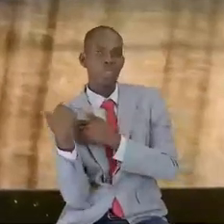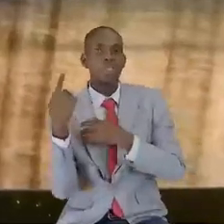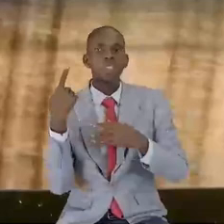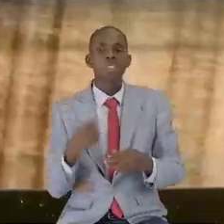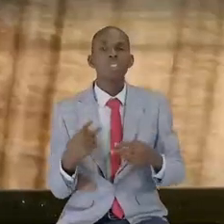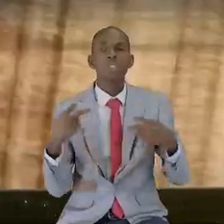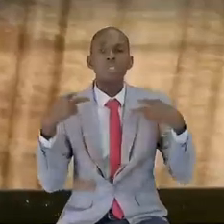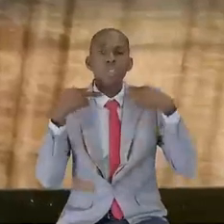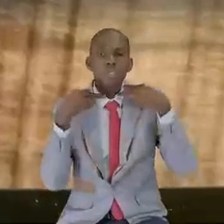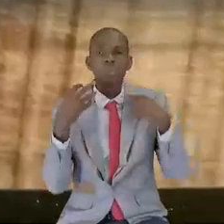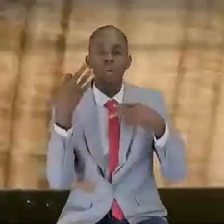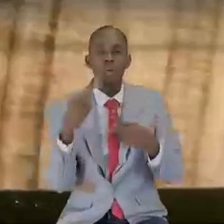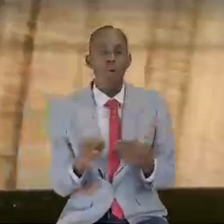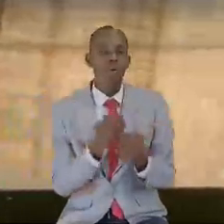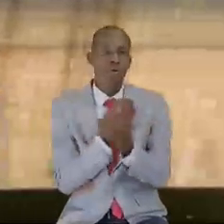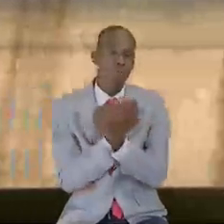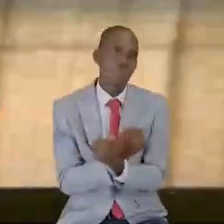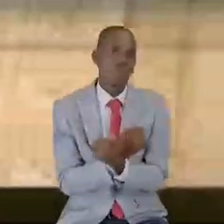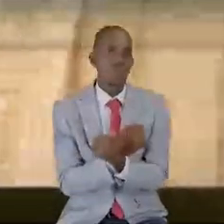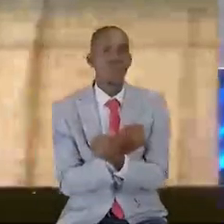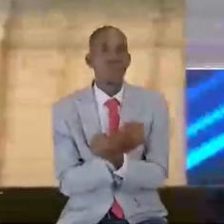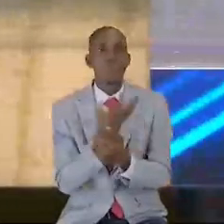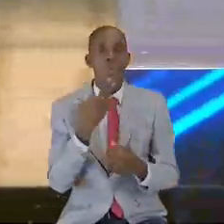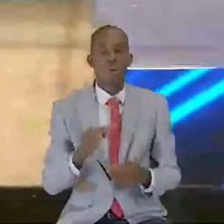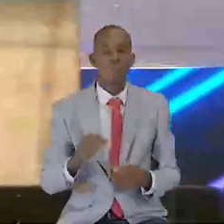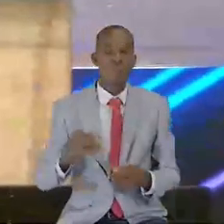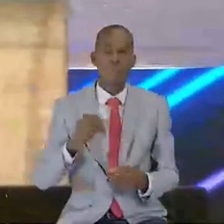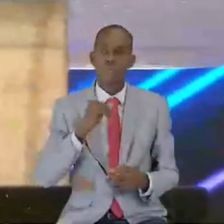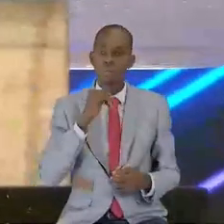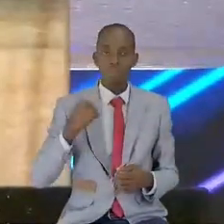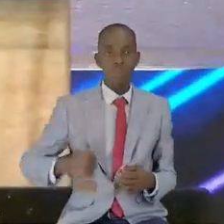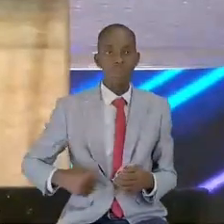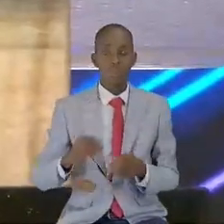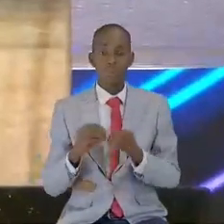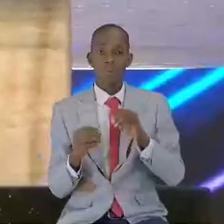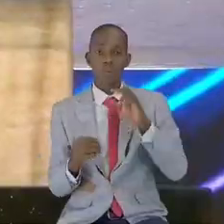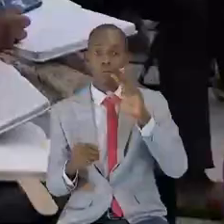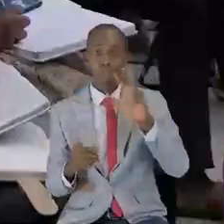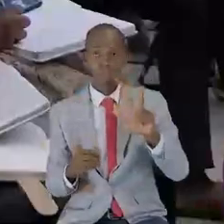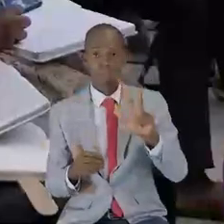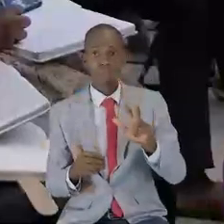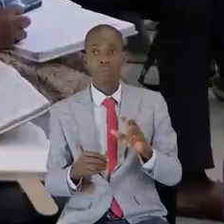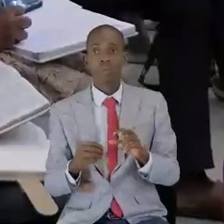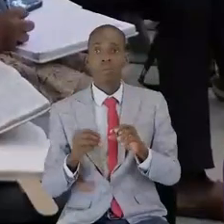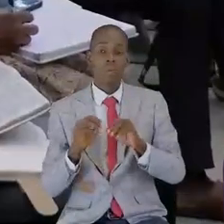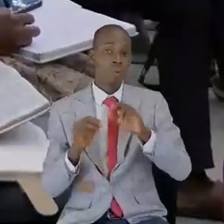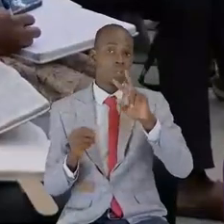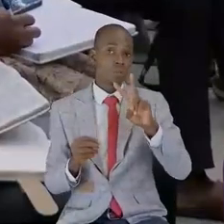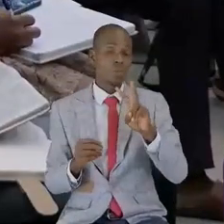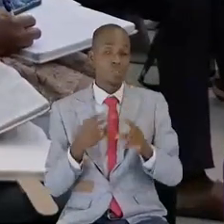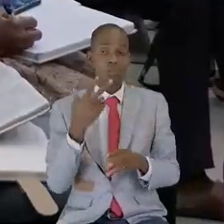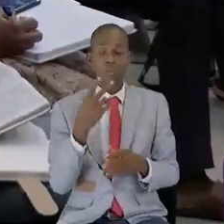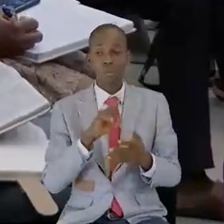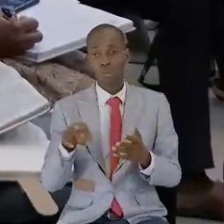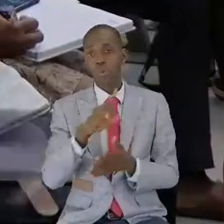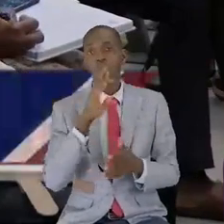la circoncision. Il y a trois éléments également à voir. Premièrement, la déchéance de la grâce